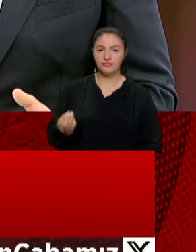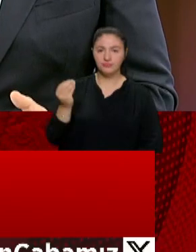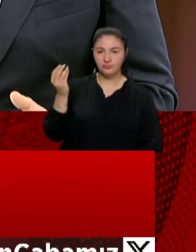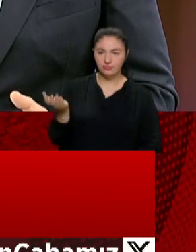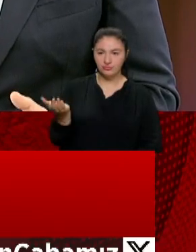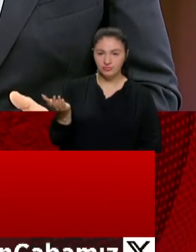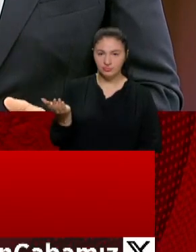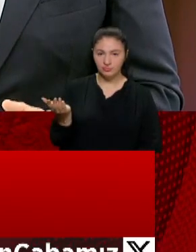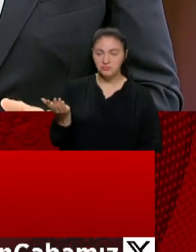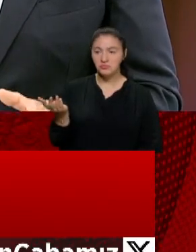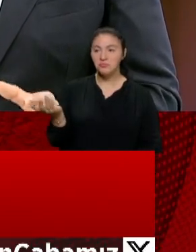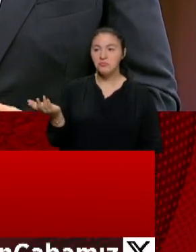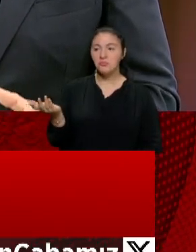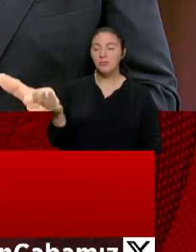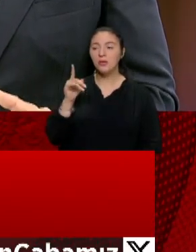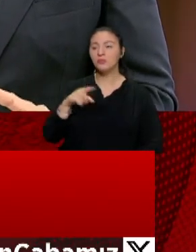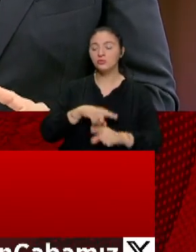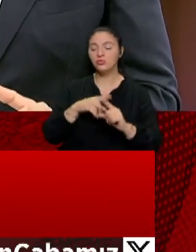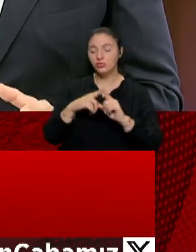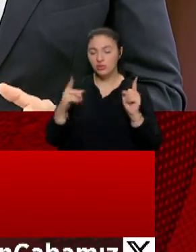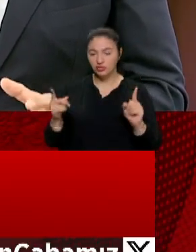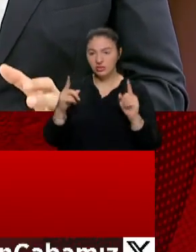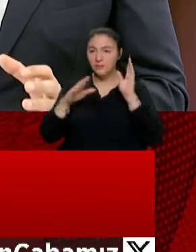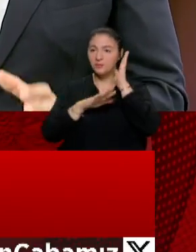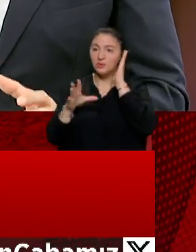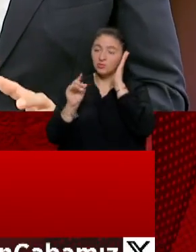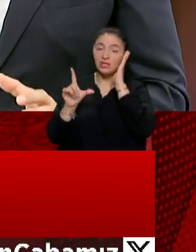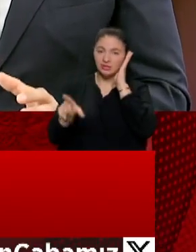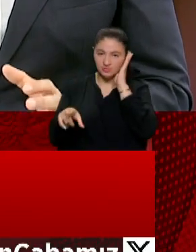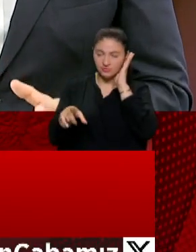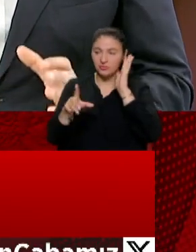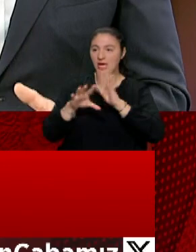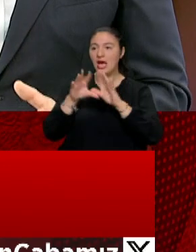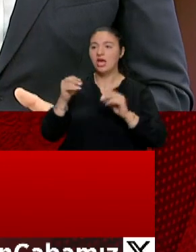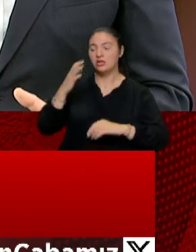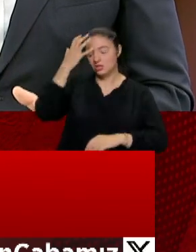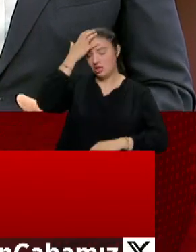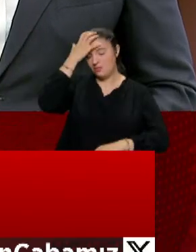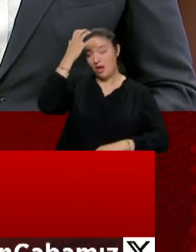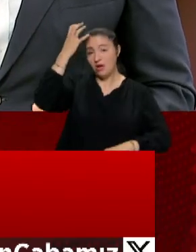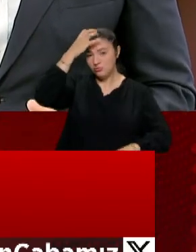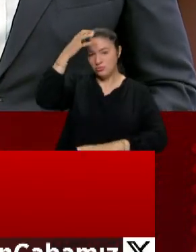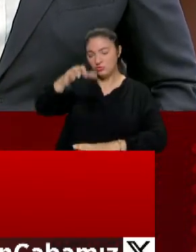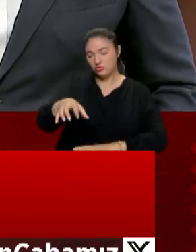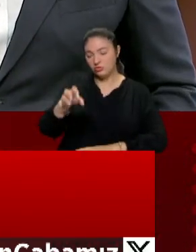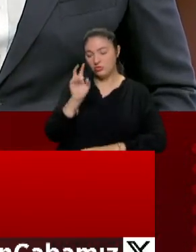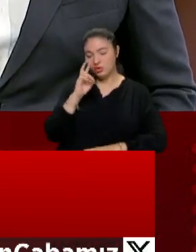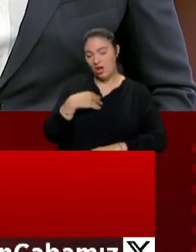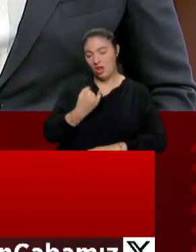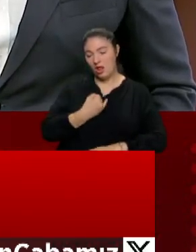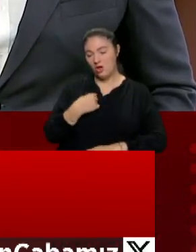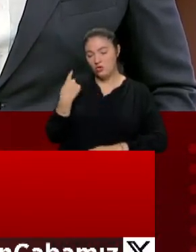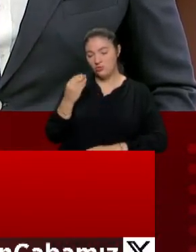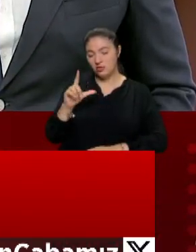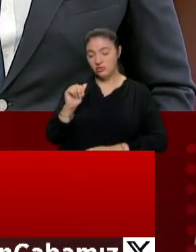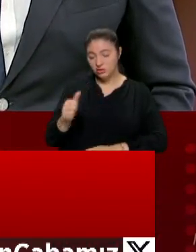ile karşı karşıyayız şimdi bu sürecin bitmesi lazım herkesin şapkayı önüne koyup düşünmesi lazım Her geçen